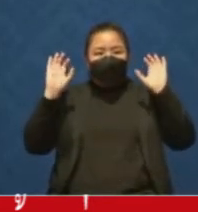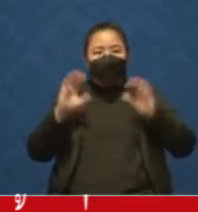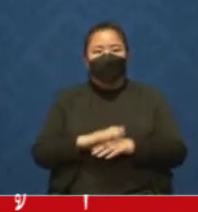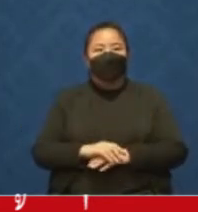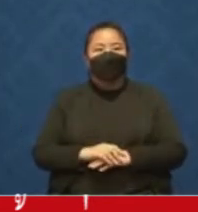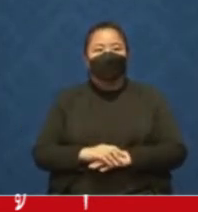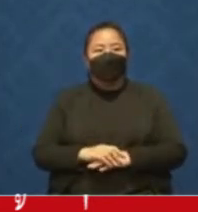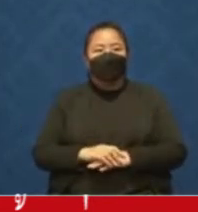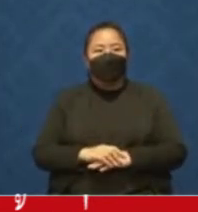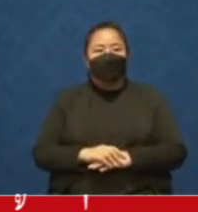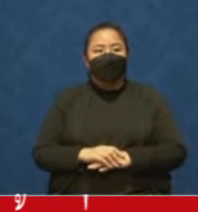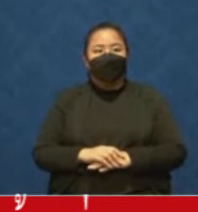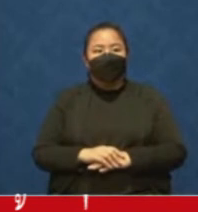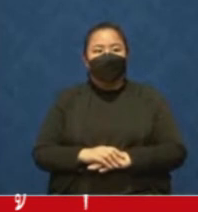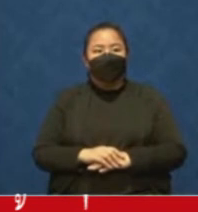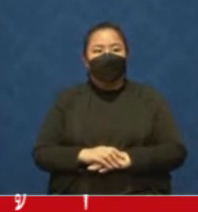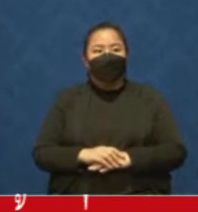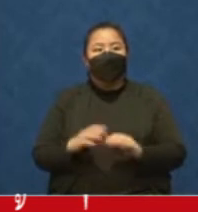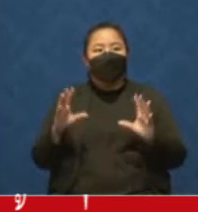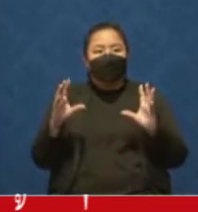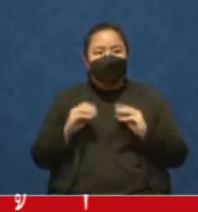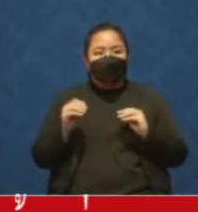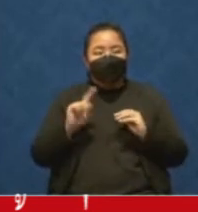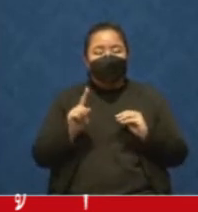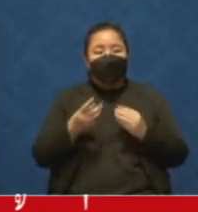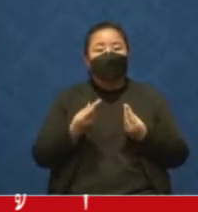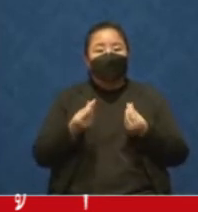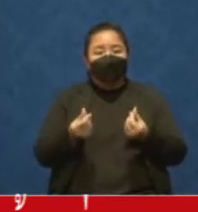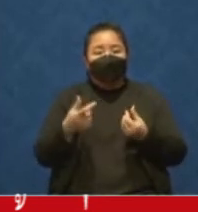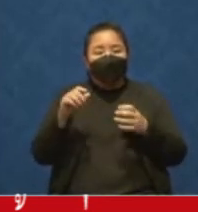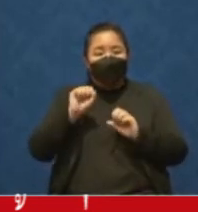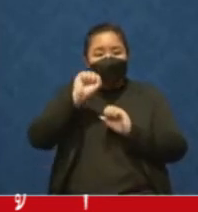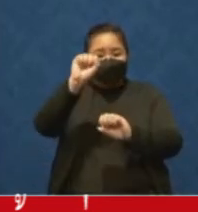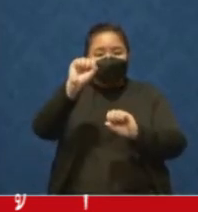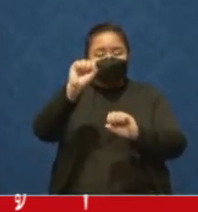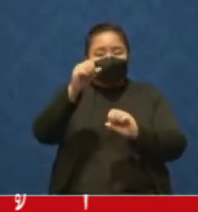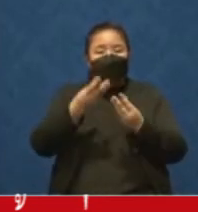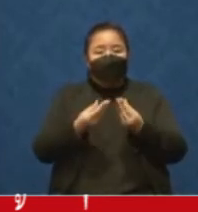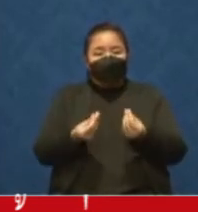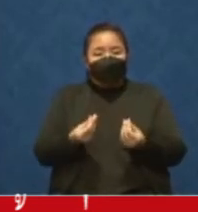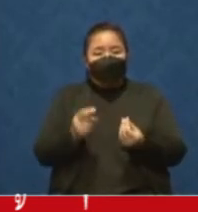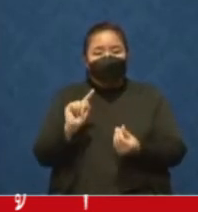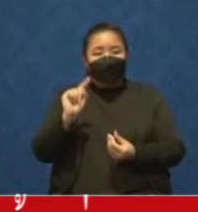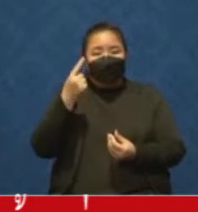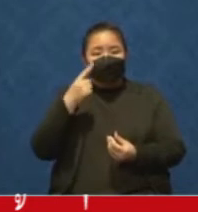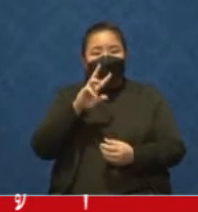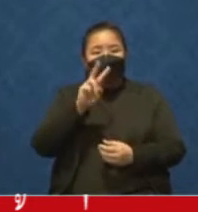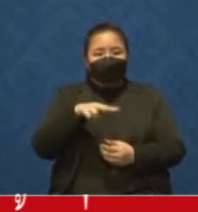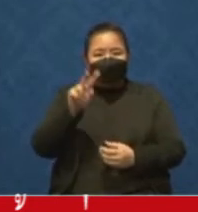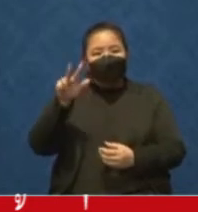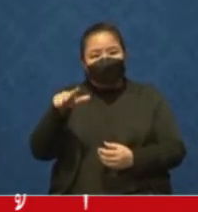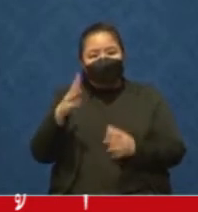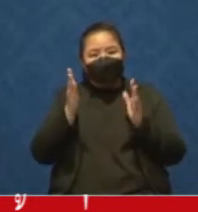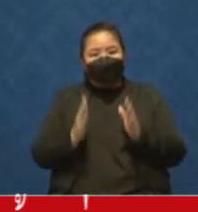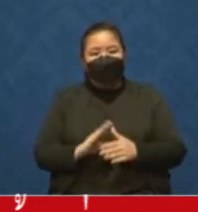จำยอมว่าตัวเลขที่ประกาศวาเป็ผู้ติดเชื้อรายใหม่วันและ 2,000-3,000 คน